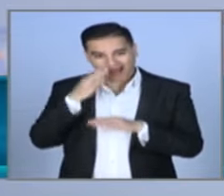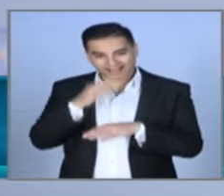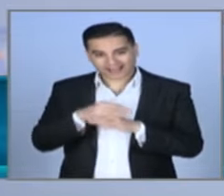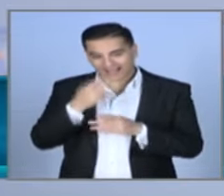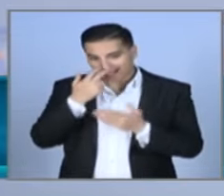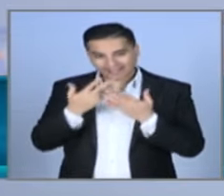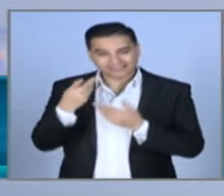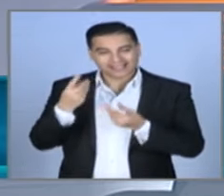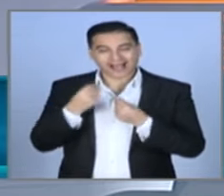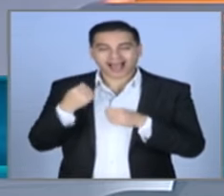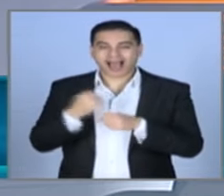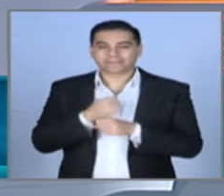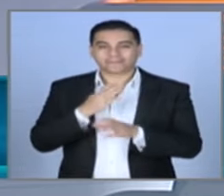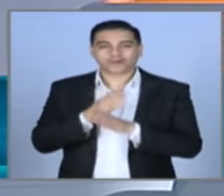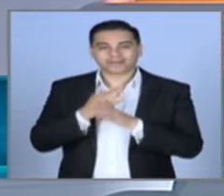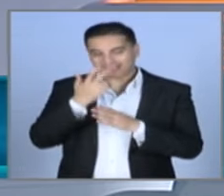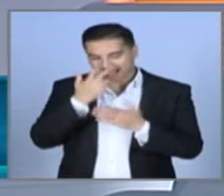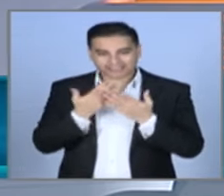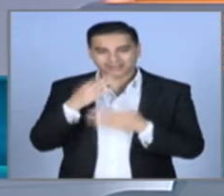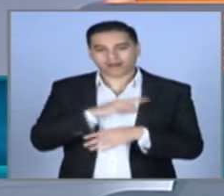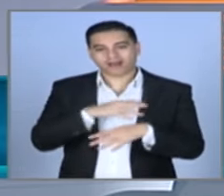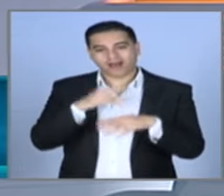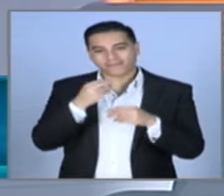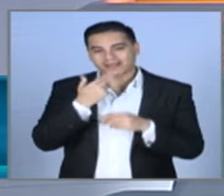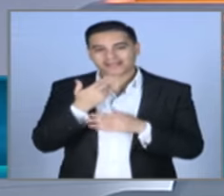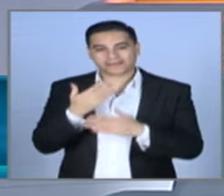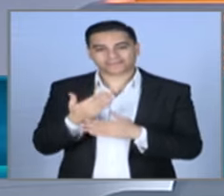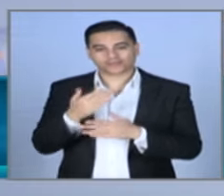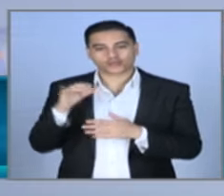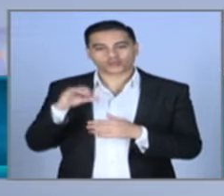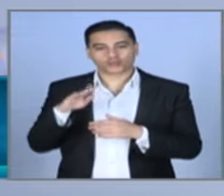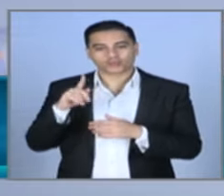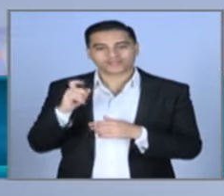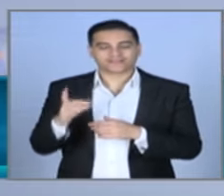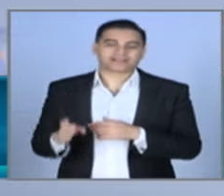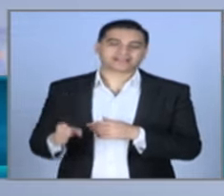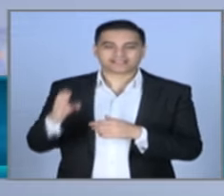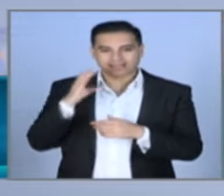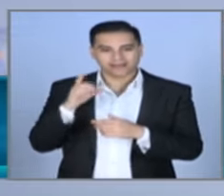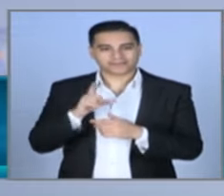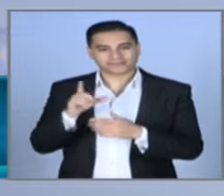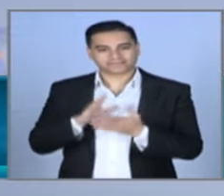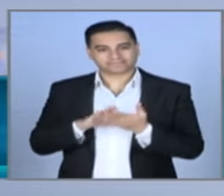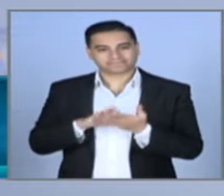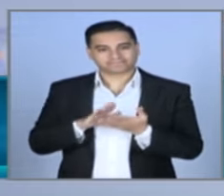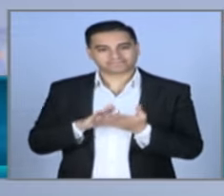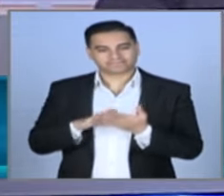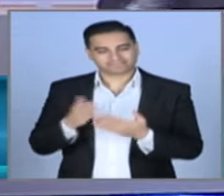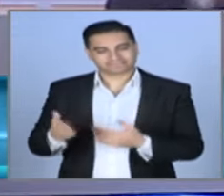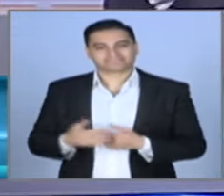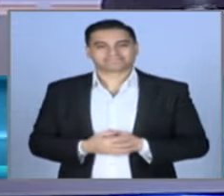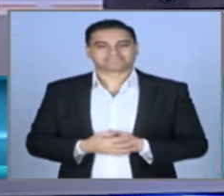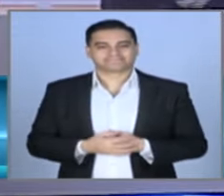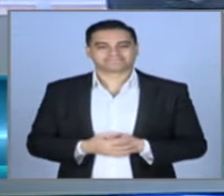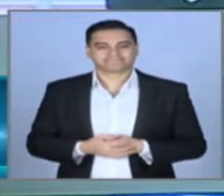اللي قدموا لنا أعمال جميلة ورحلوا عنا. الله يرحمه. يوسف، سعيد أبو بكر، طبعا إجابة